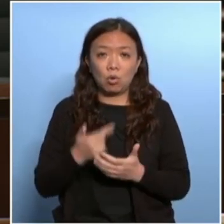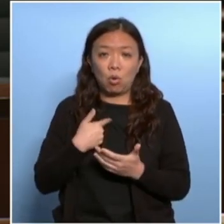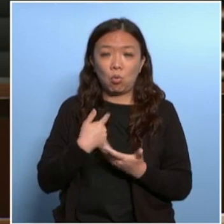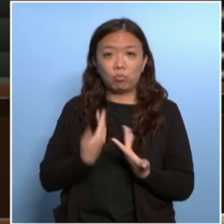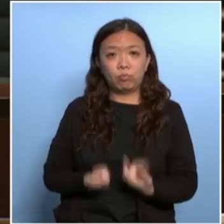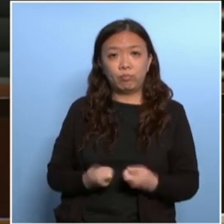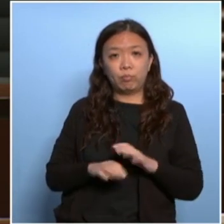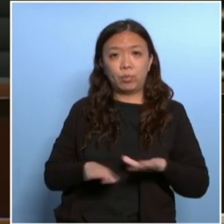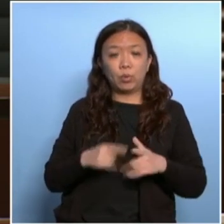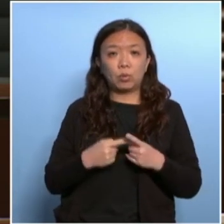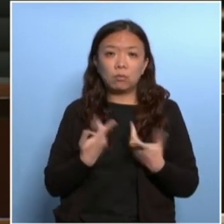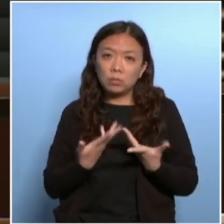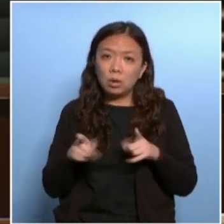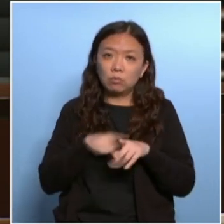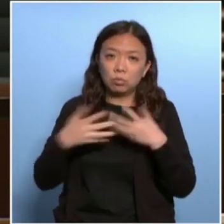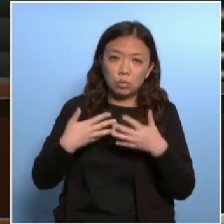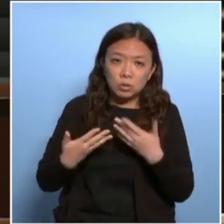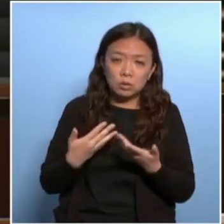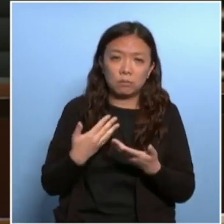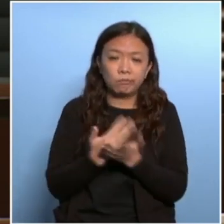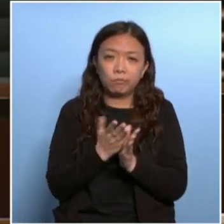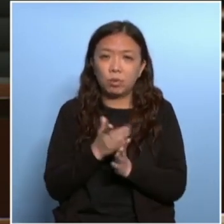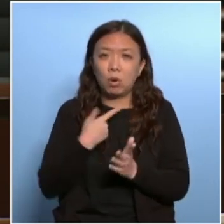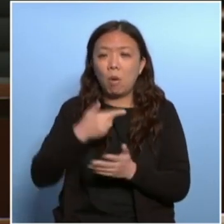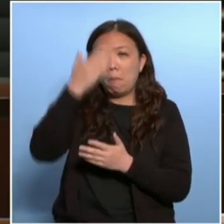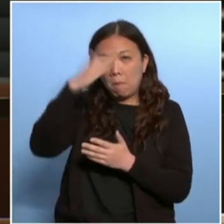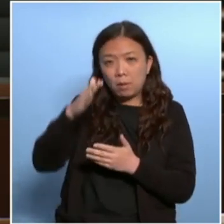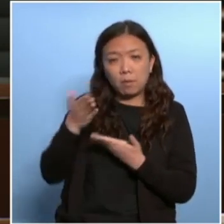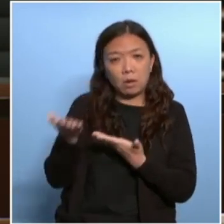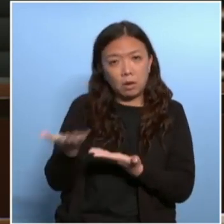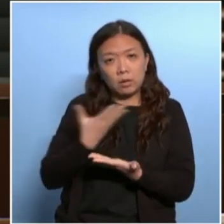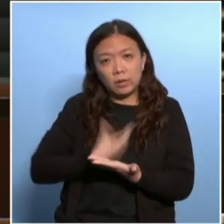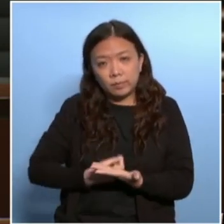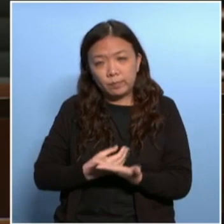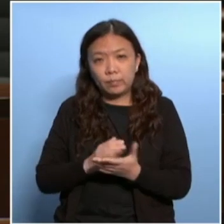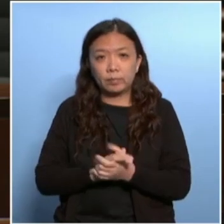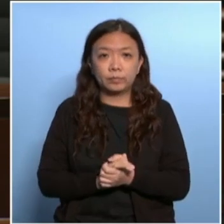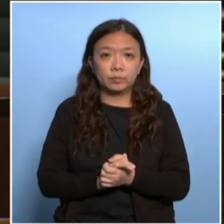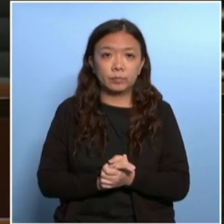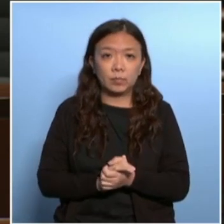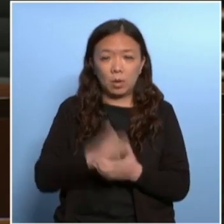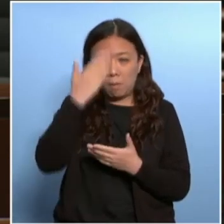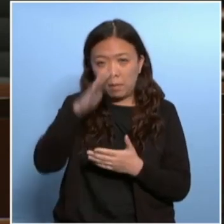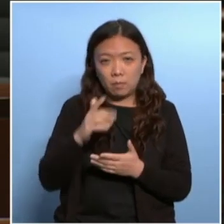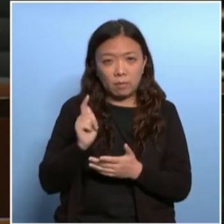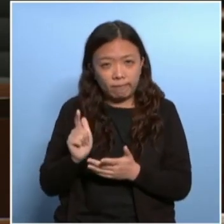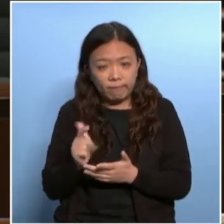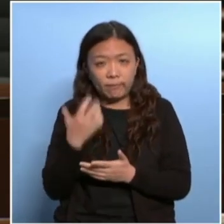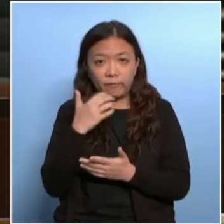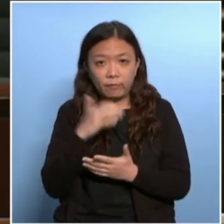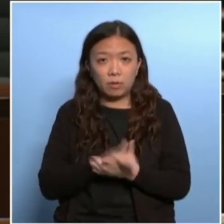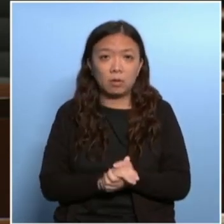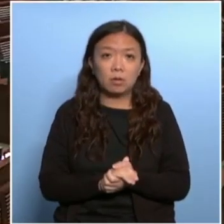通人，或者你當我同事又好，唔當都好咧，我係理解你嗰種心路嘅歷程，嗰種痛苦